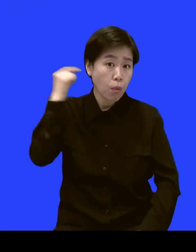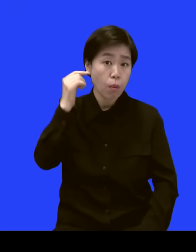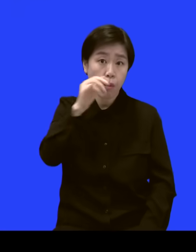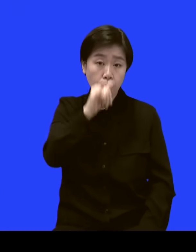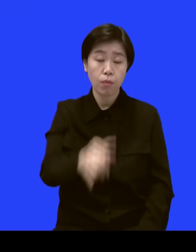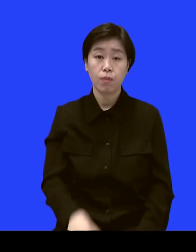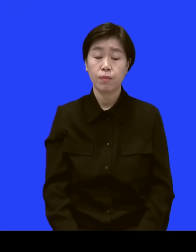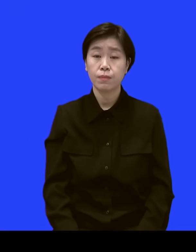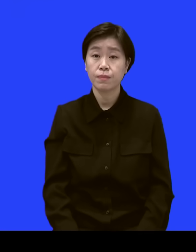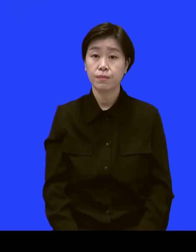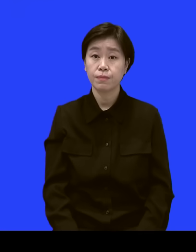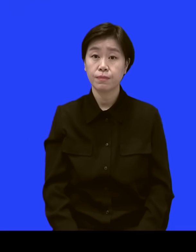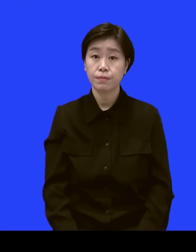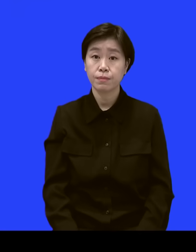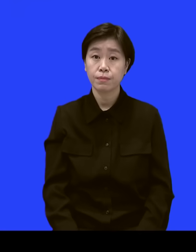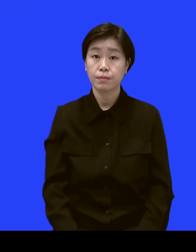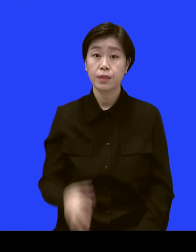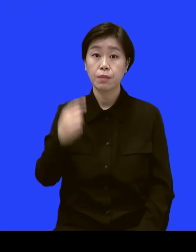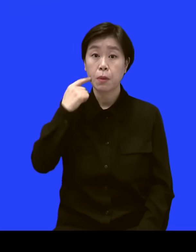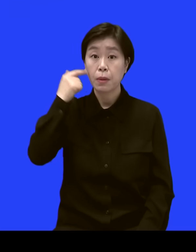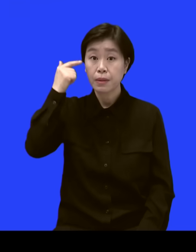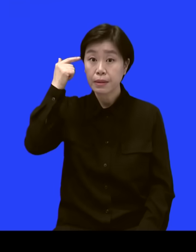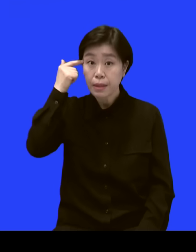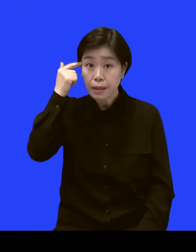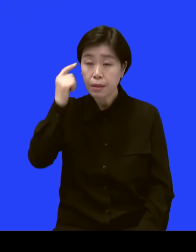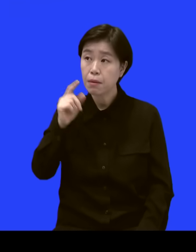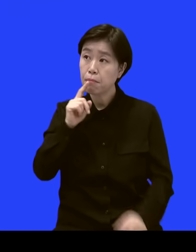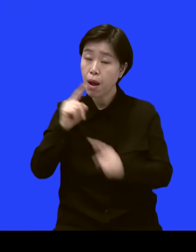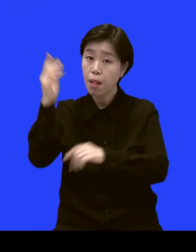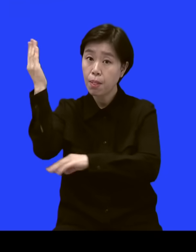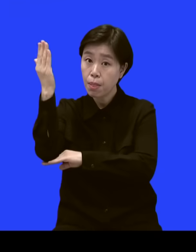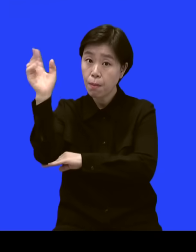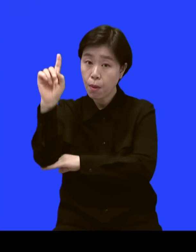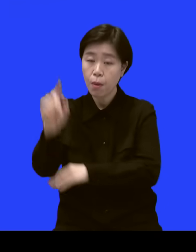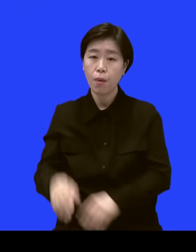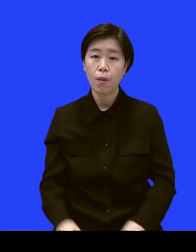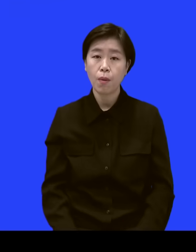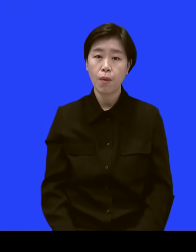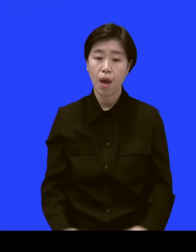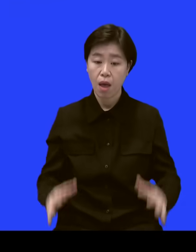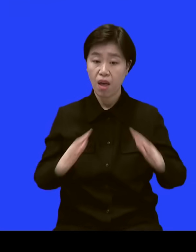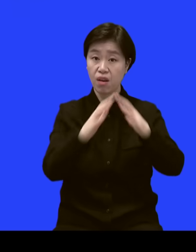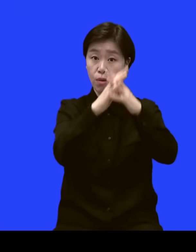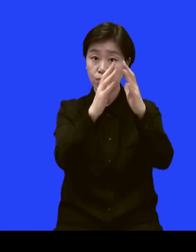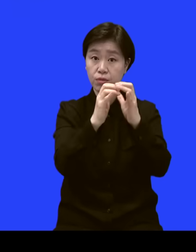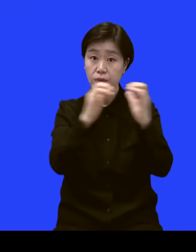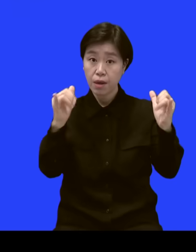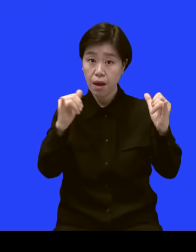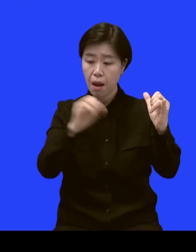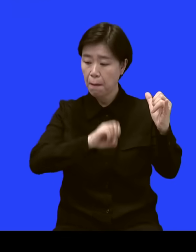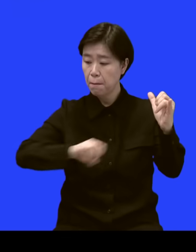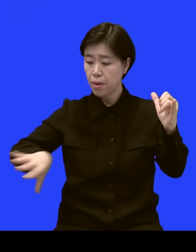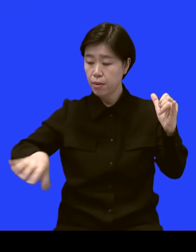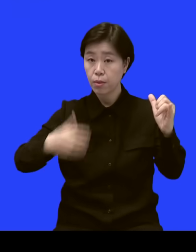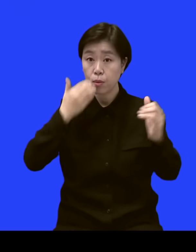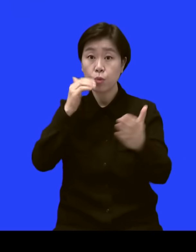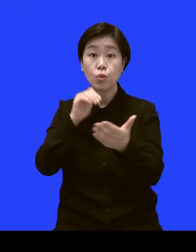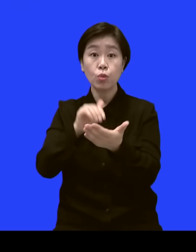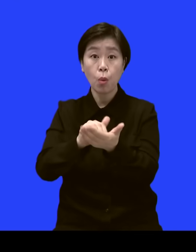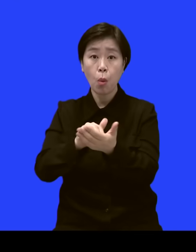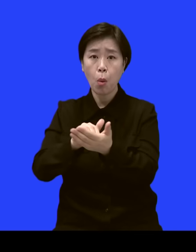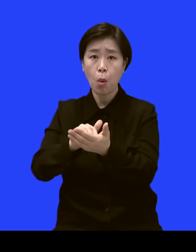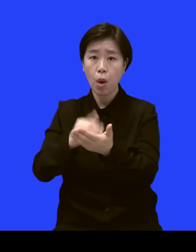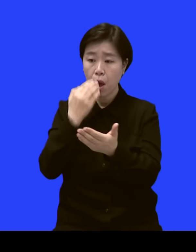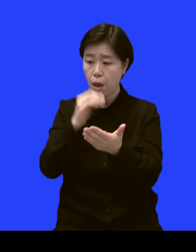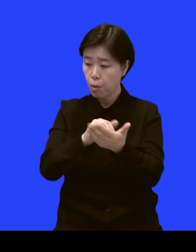근데 목사님께서 그 건축자의 버린 돌이 모퉁이 돌이 된다는 그런 말씀을 하시는데 예. 그 돌이